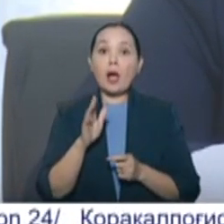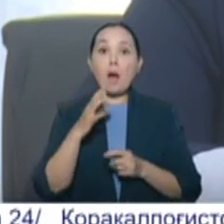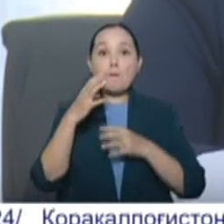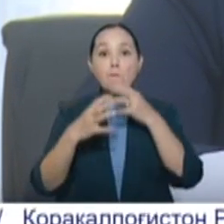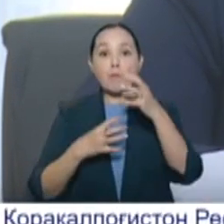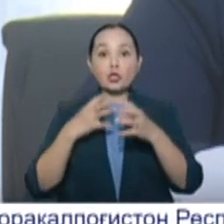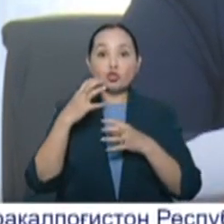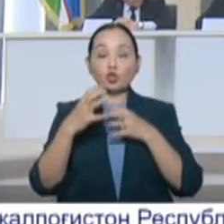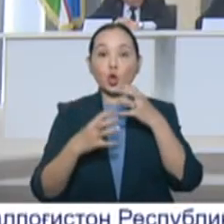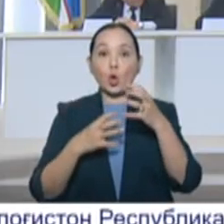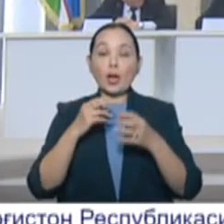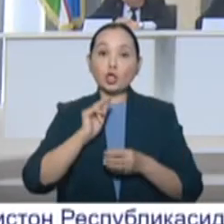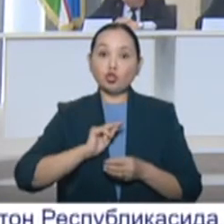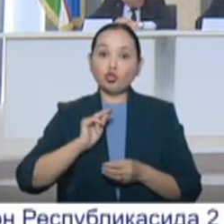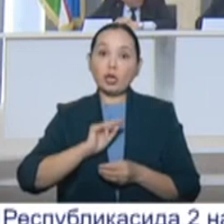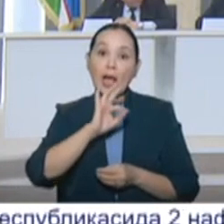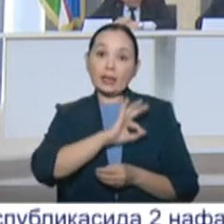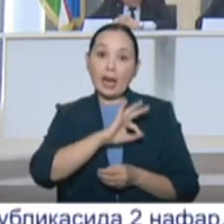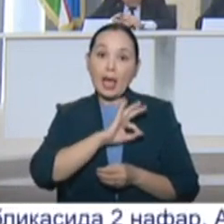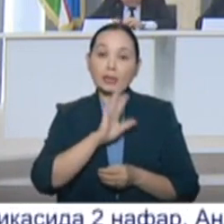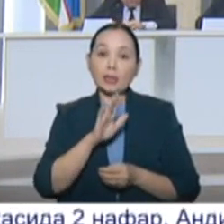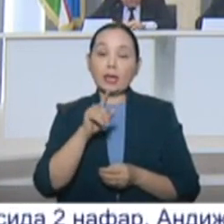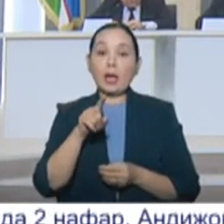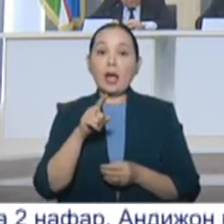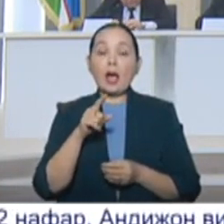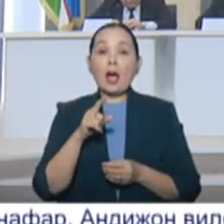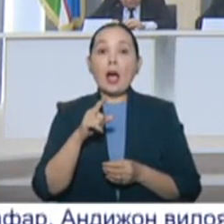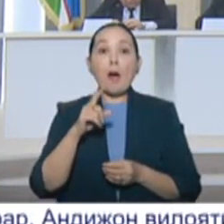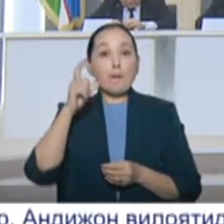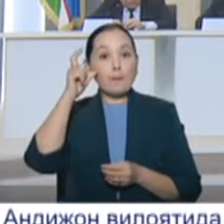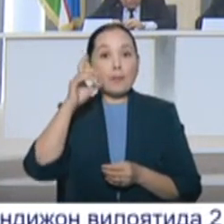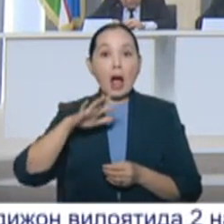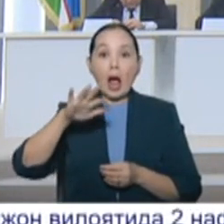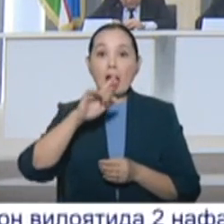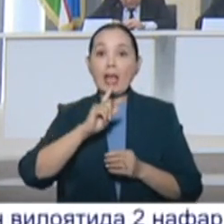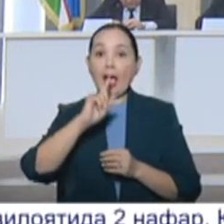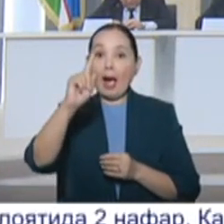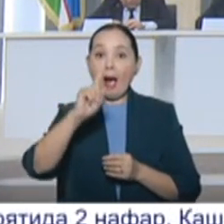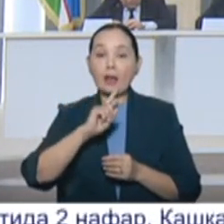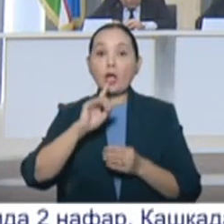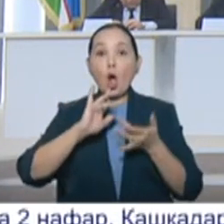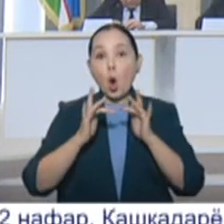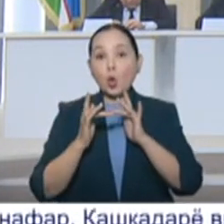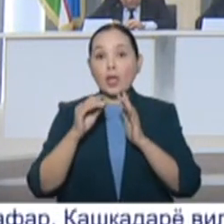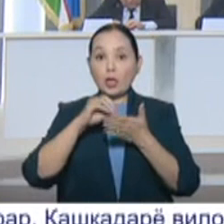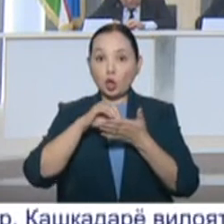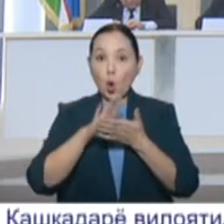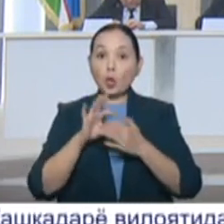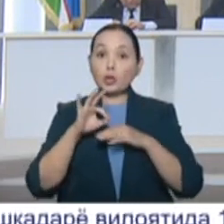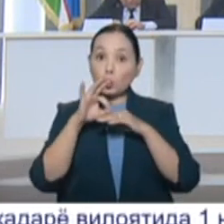международный nimada ishlatiladigan bu bitta instrument. Mahalliy qatnovlar yo'nalishidan onlayn ro'yxatdan o'tish hozir etdim,